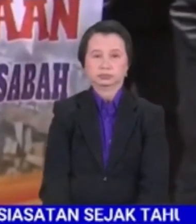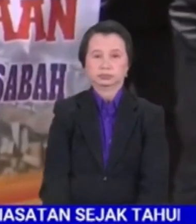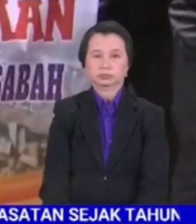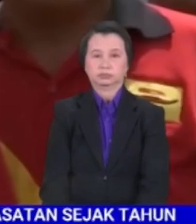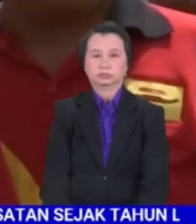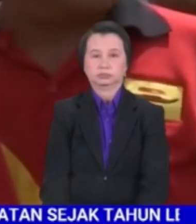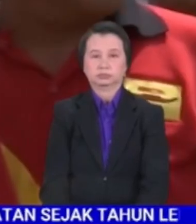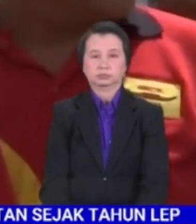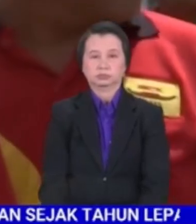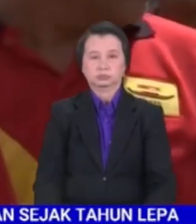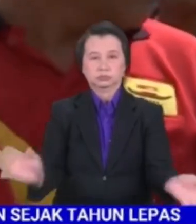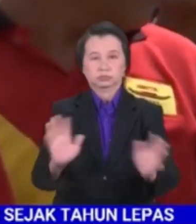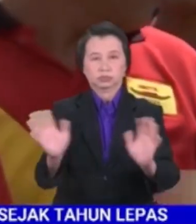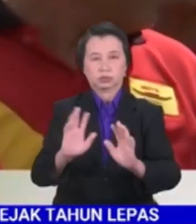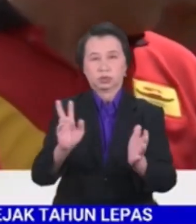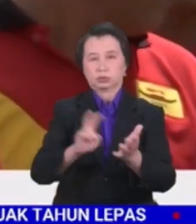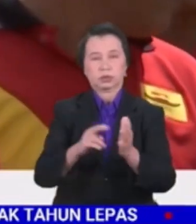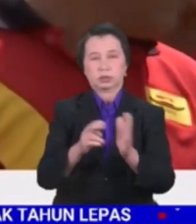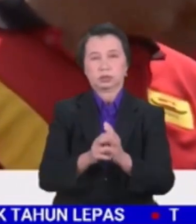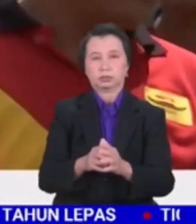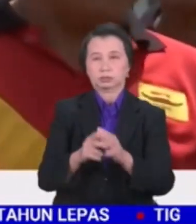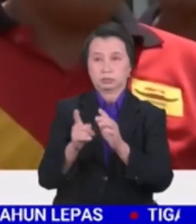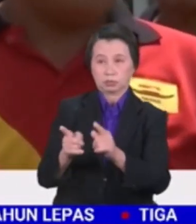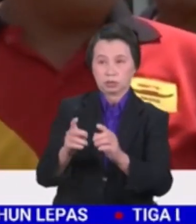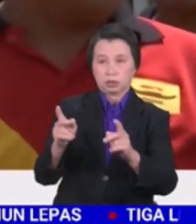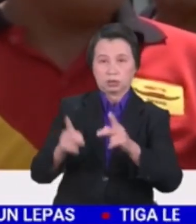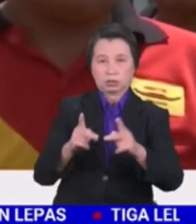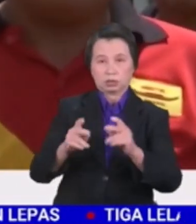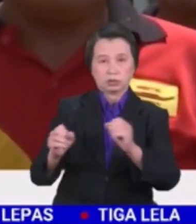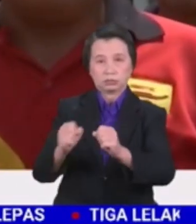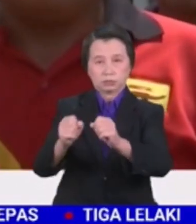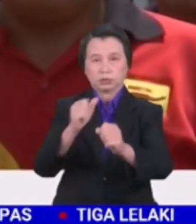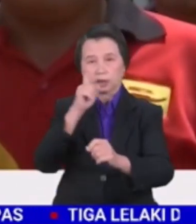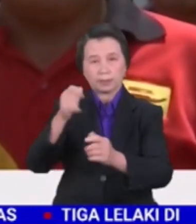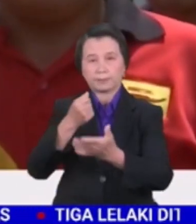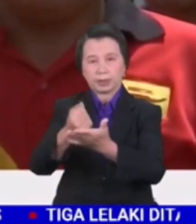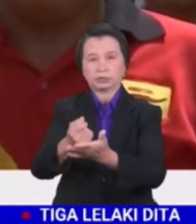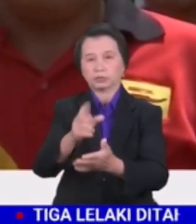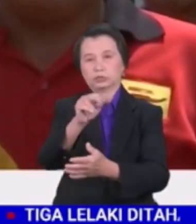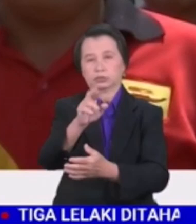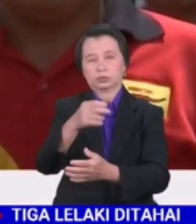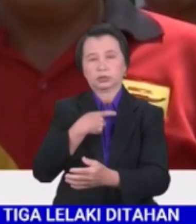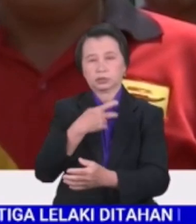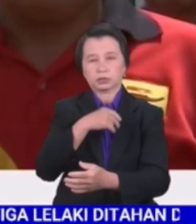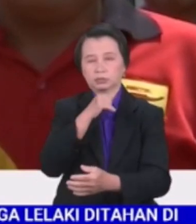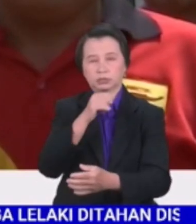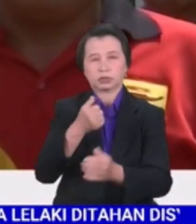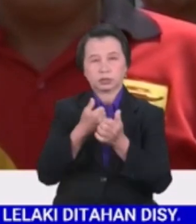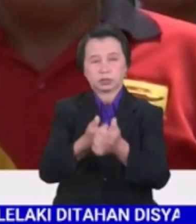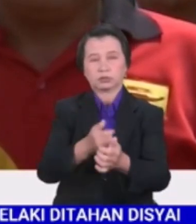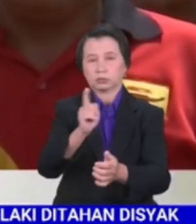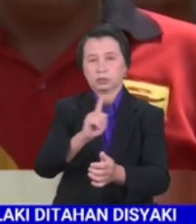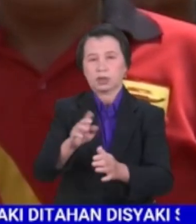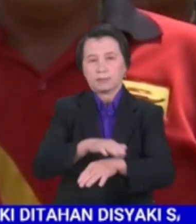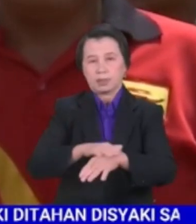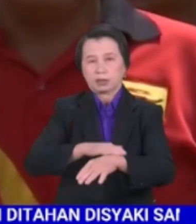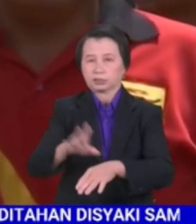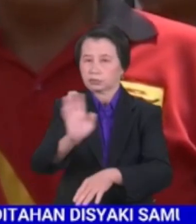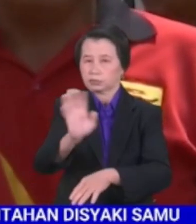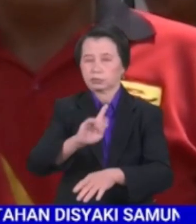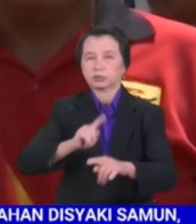bukan bermakna di situ Tiada orang Sungai kita tidak bantu tidak kita bukan berpisipkan bangsa